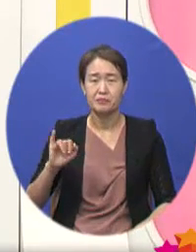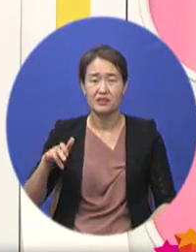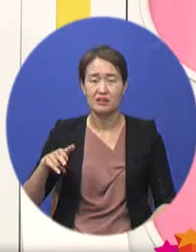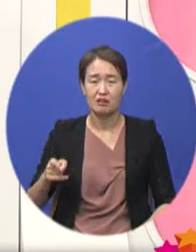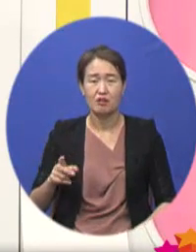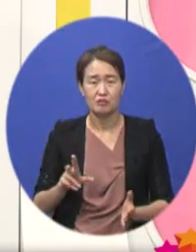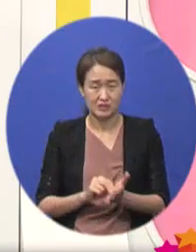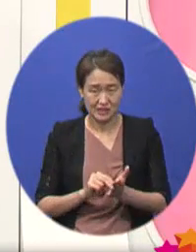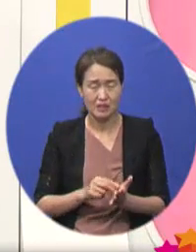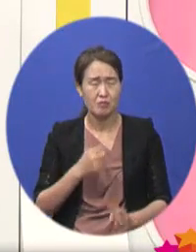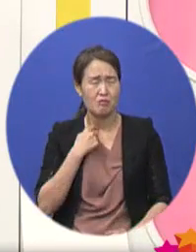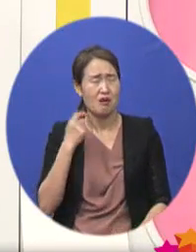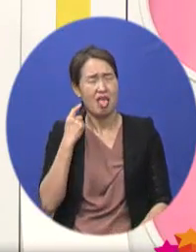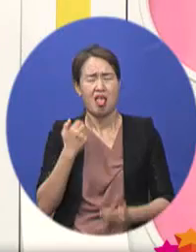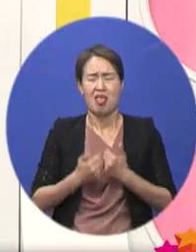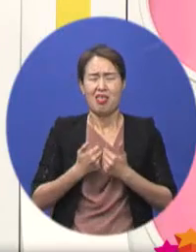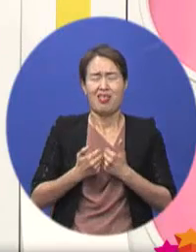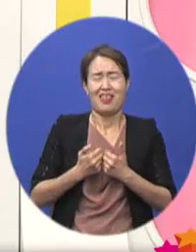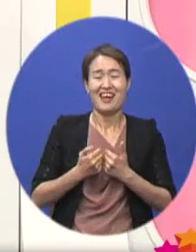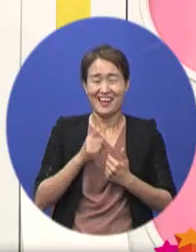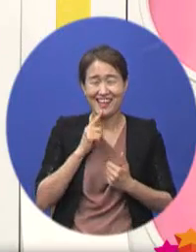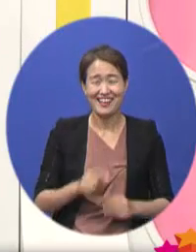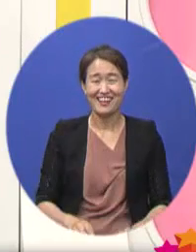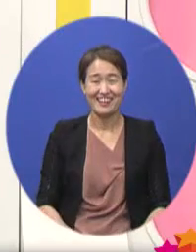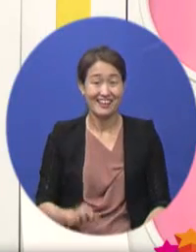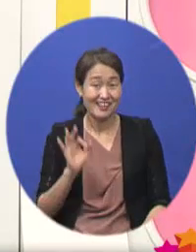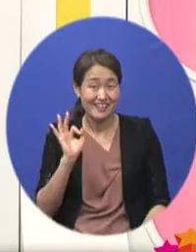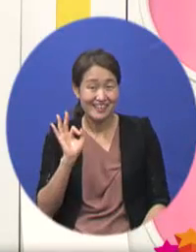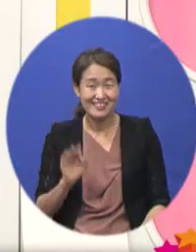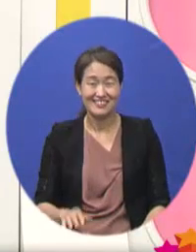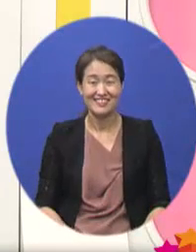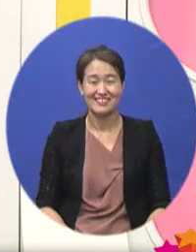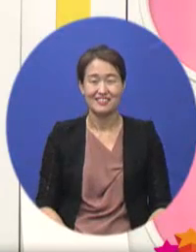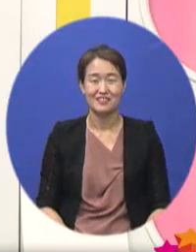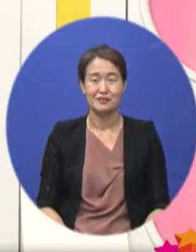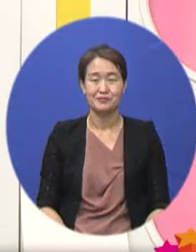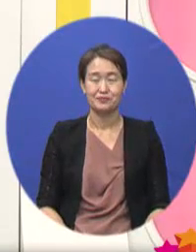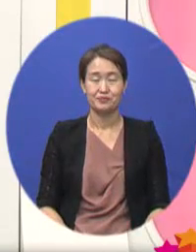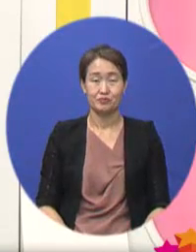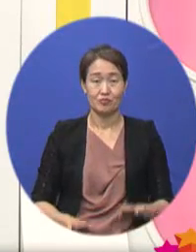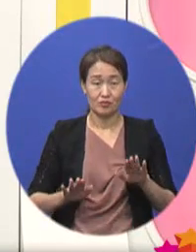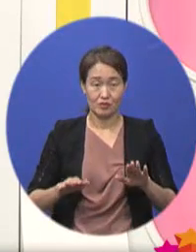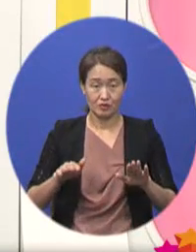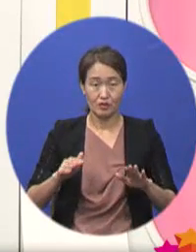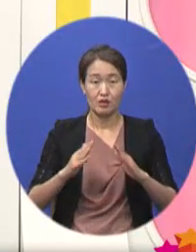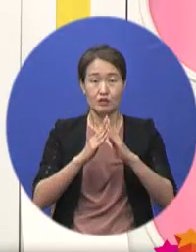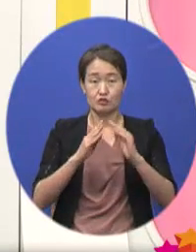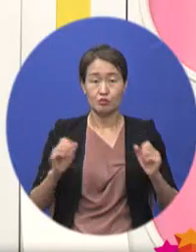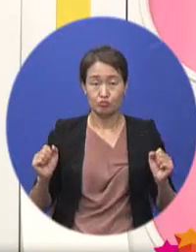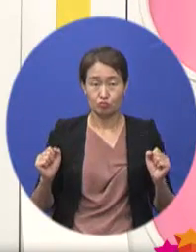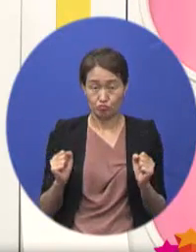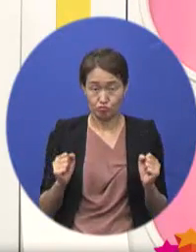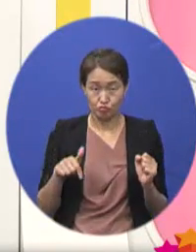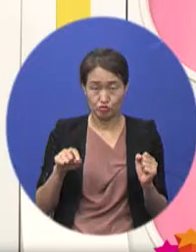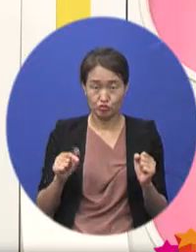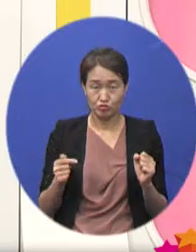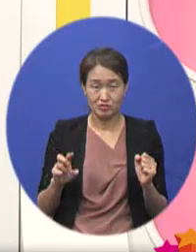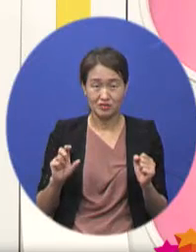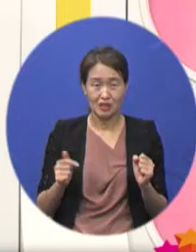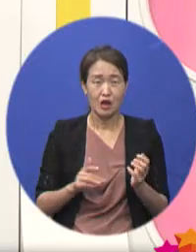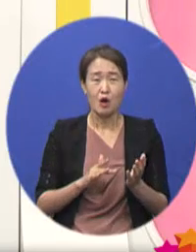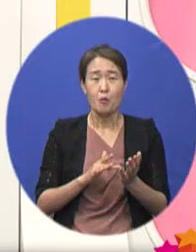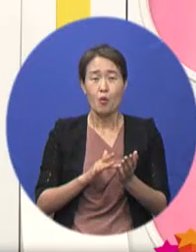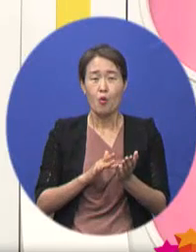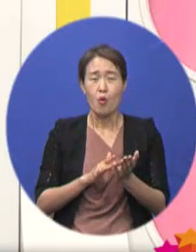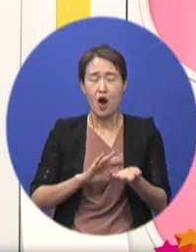어머니 목소리가 잘 못 알아 예, 들으니까 그러니까, 예, 네. 그렇게 하시면 되고요. 아니, 전북 군산에서 예. 또 보약 같은